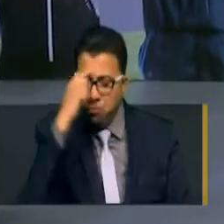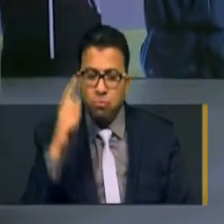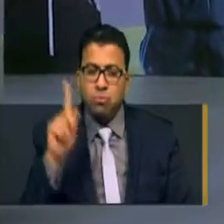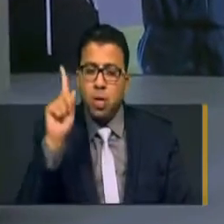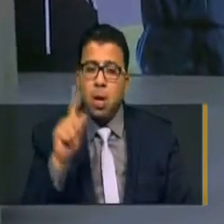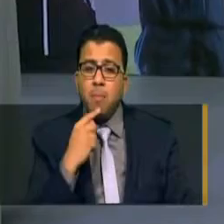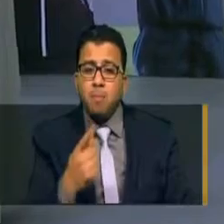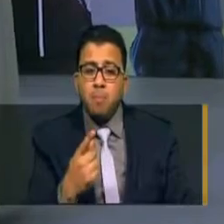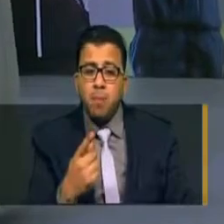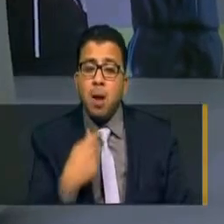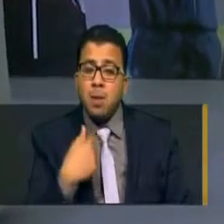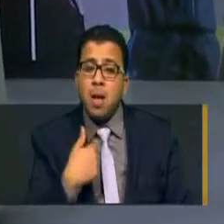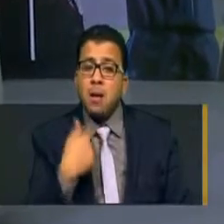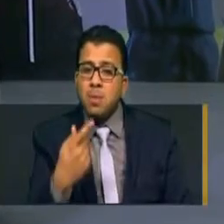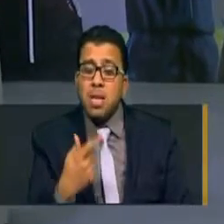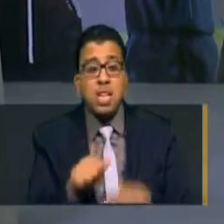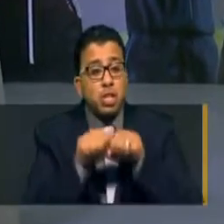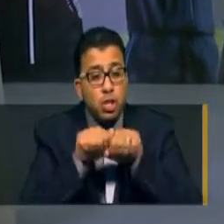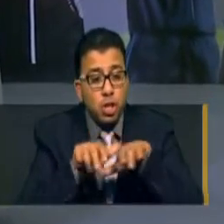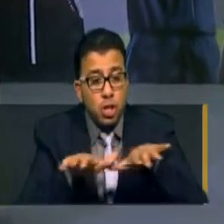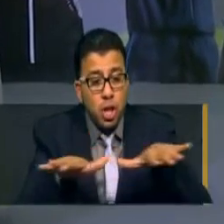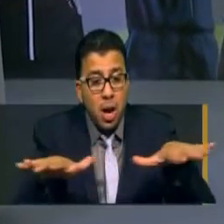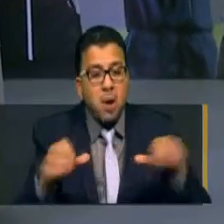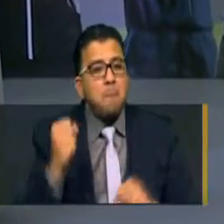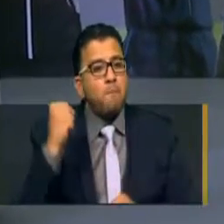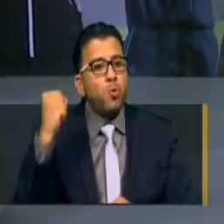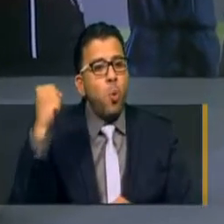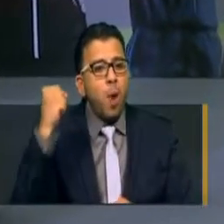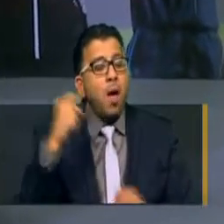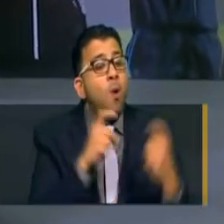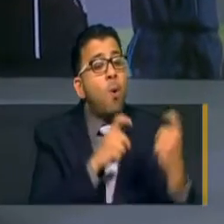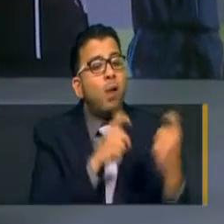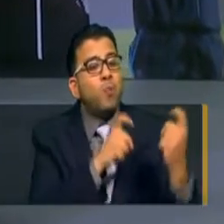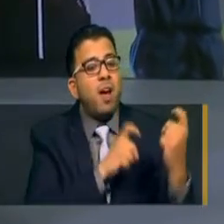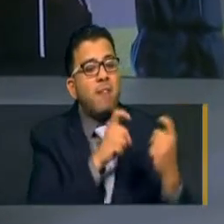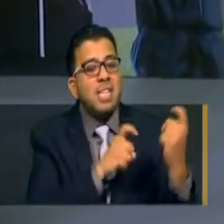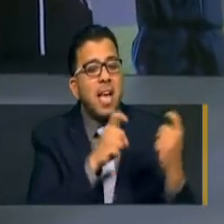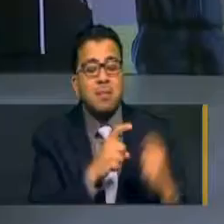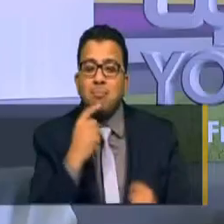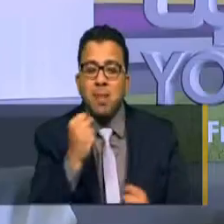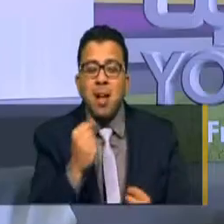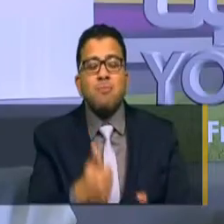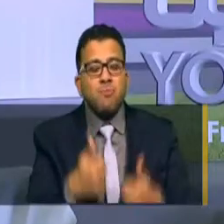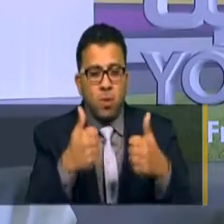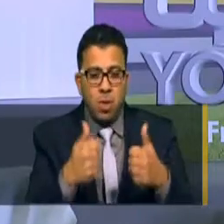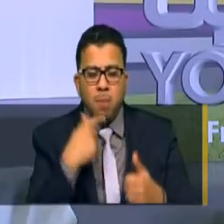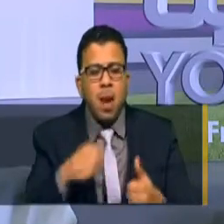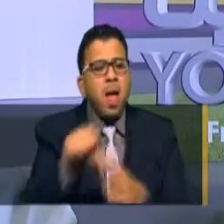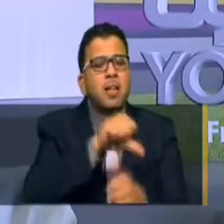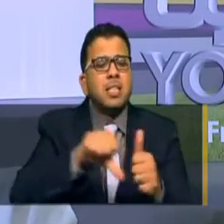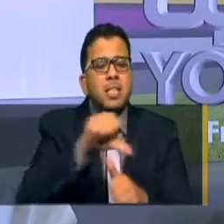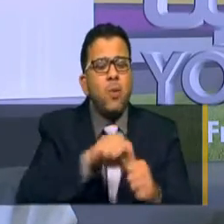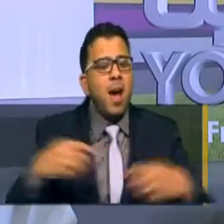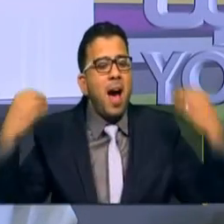أن يعني نعزز الانتشار لهذه البطولة والمنافسات التي يعني تحصل فيها. دورة